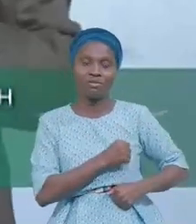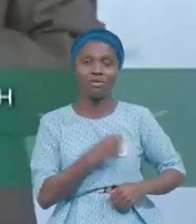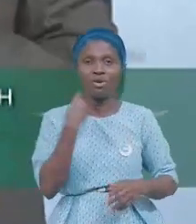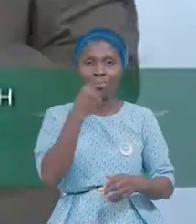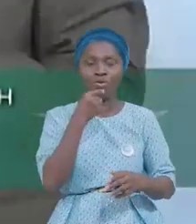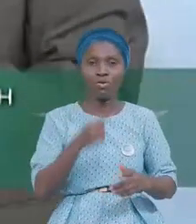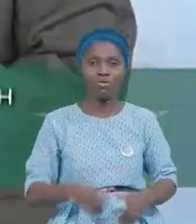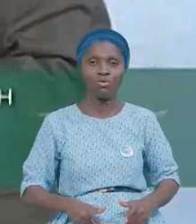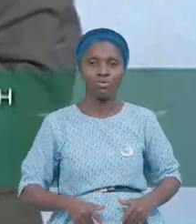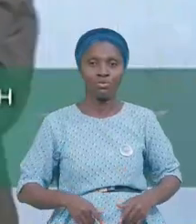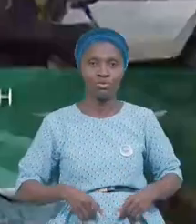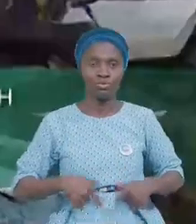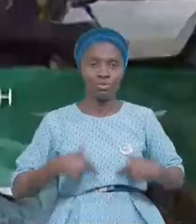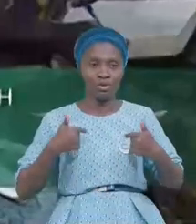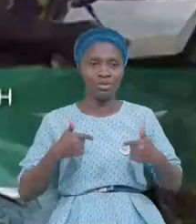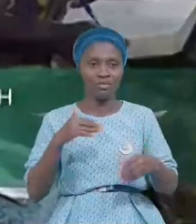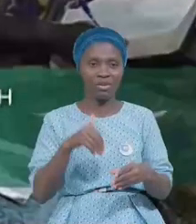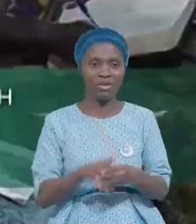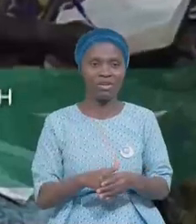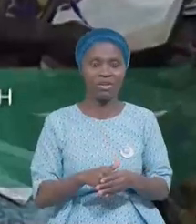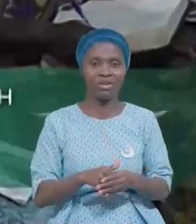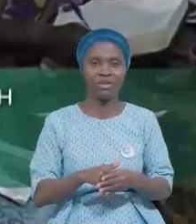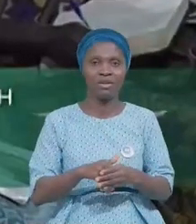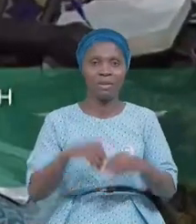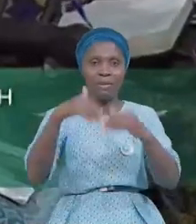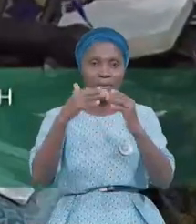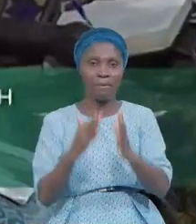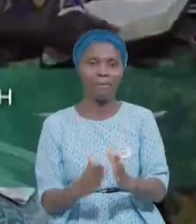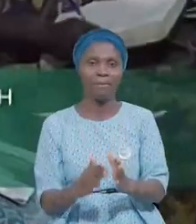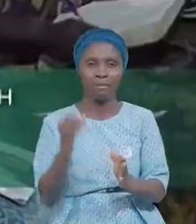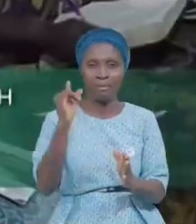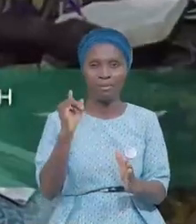De la part de l'Éternel des armées qui habite sur la montagne de Sion.